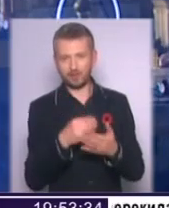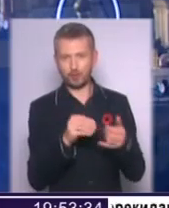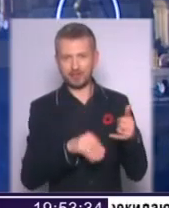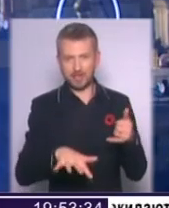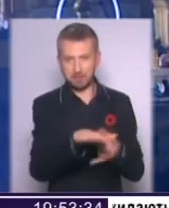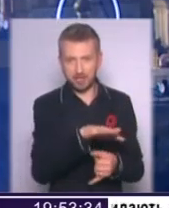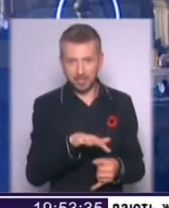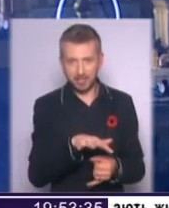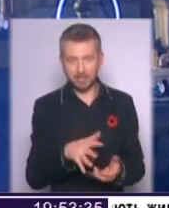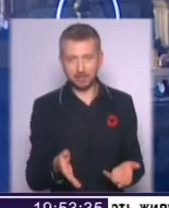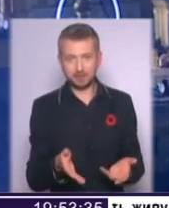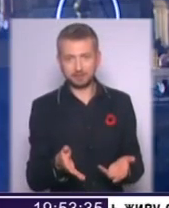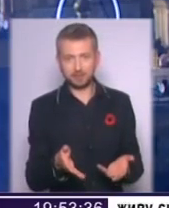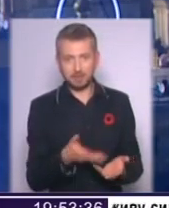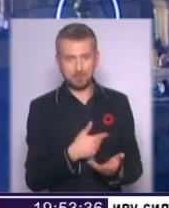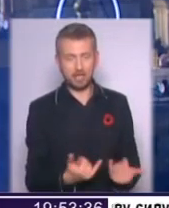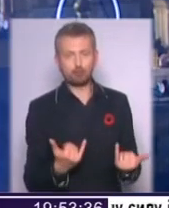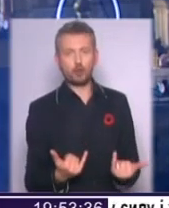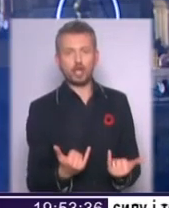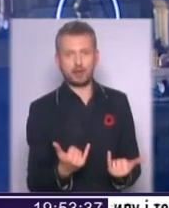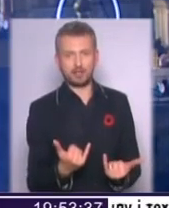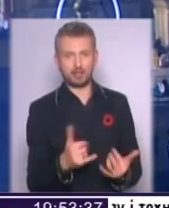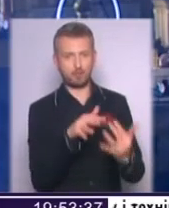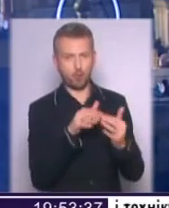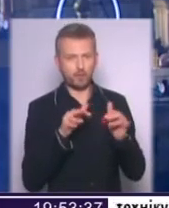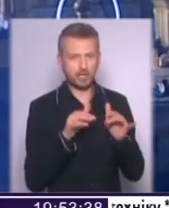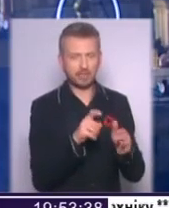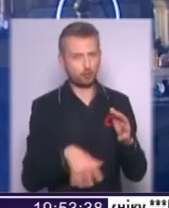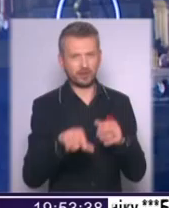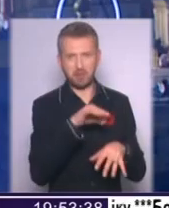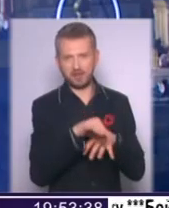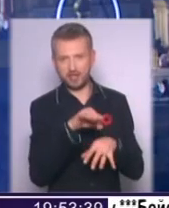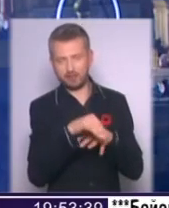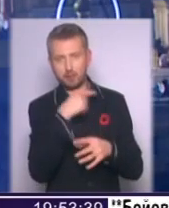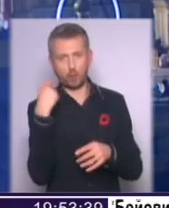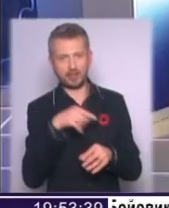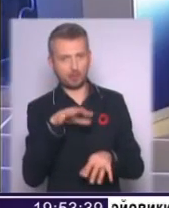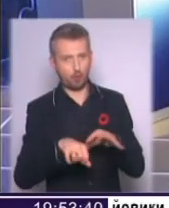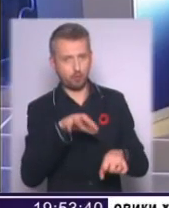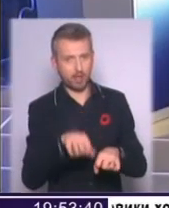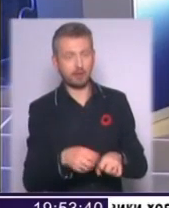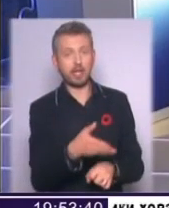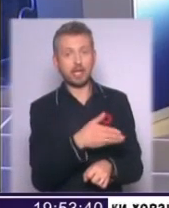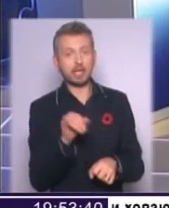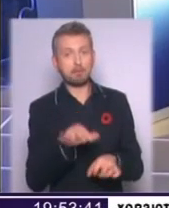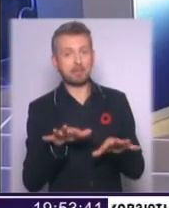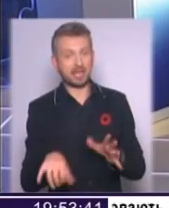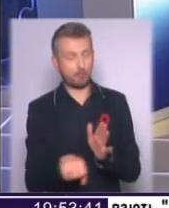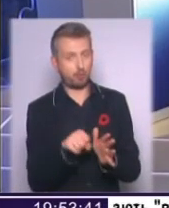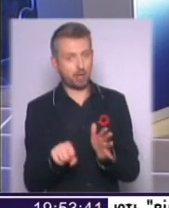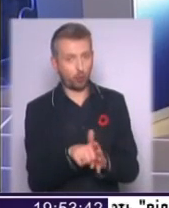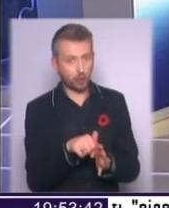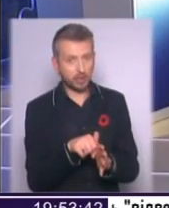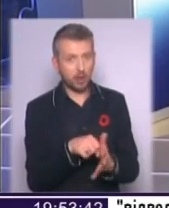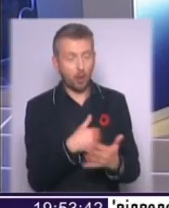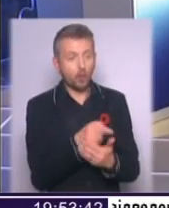ми, якби сучасники бойових дій з усіма звірствами російських окупантів і місцевої бандоти, то от